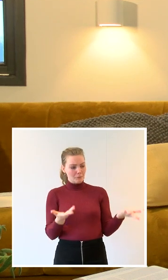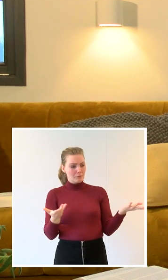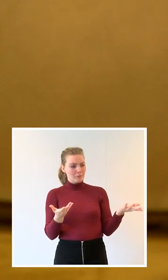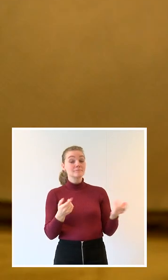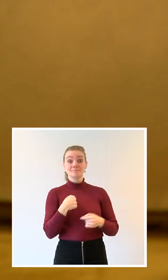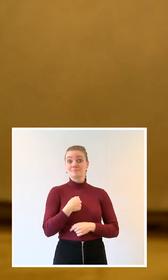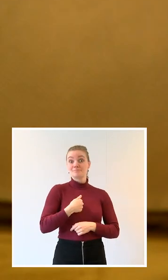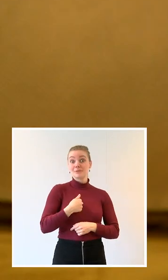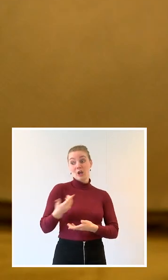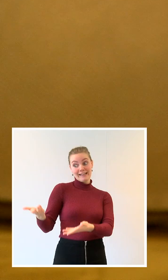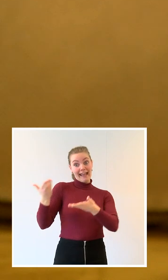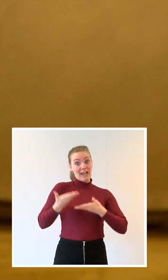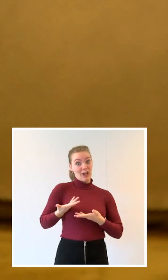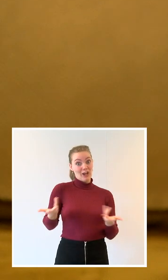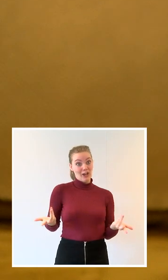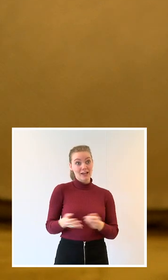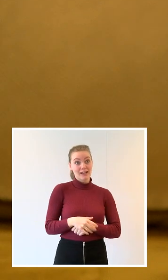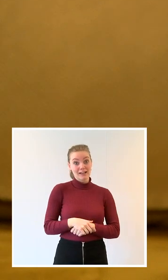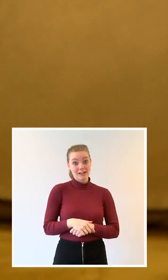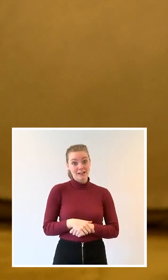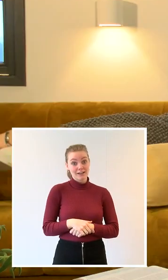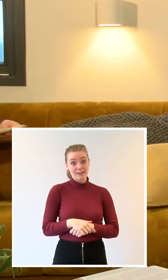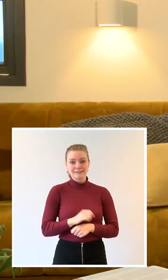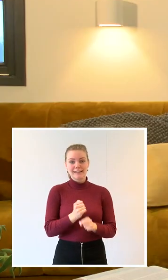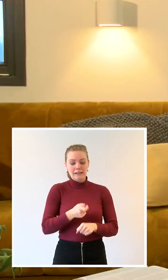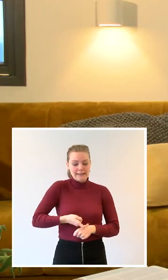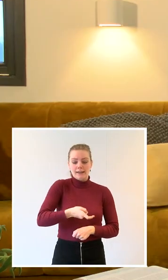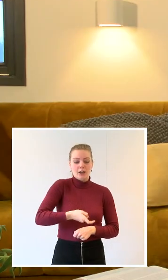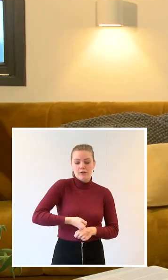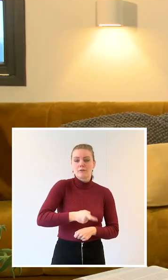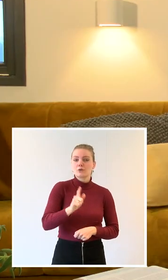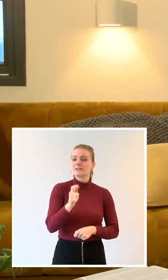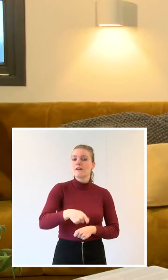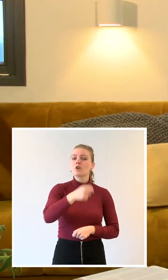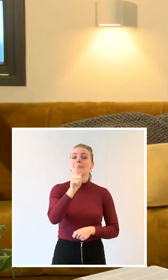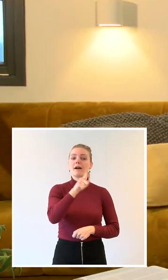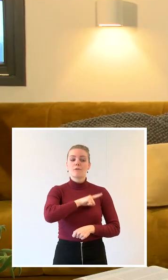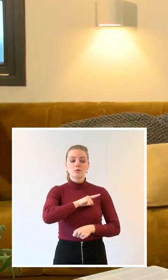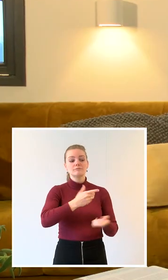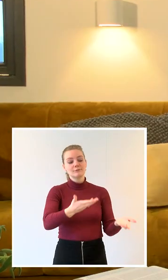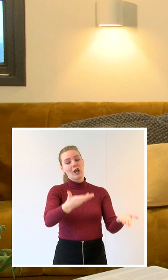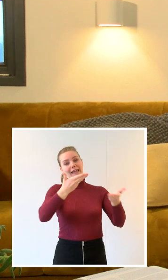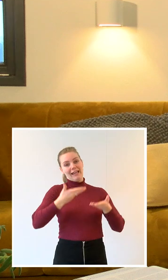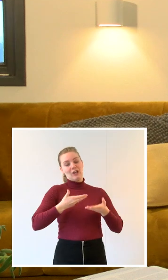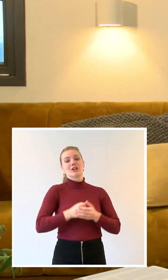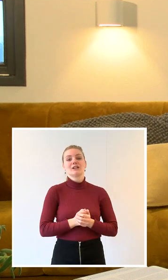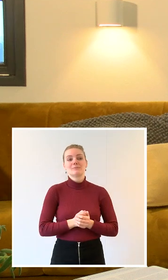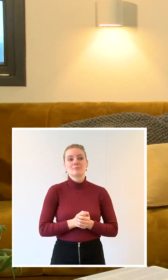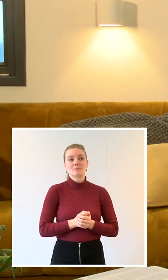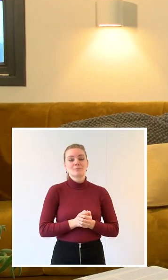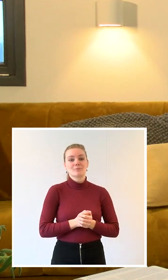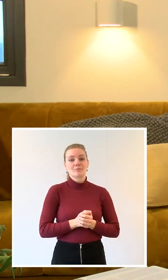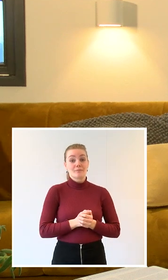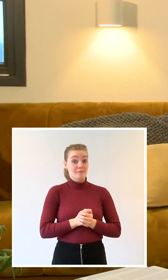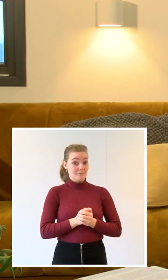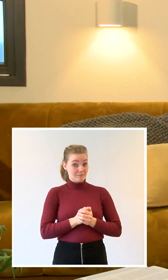Ze is nog niet echt aan het knikkeren, dus dat ze het gewonnen heeft, maar ze heeft het gekregen. En dat is dan vaak omdat diegene van wie